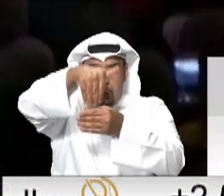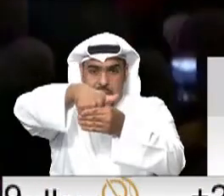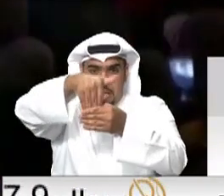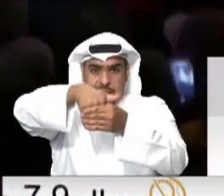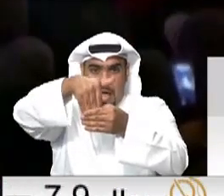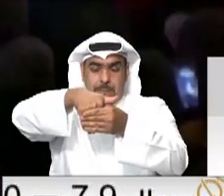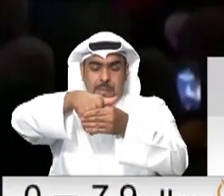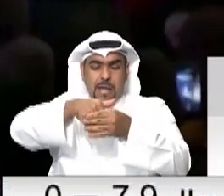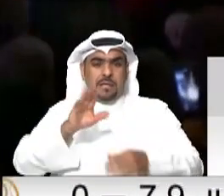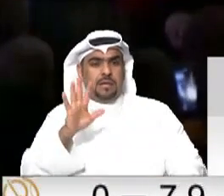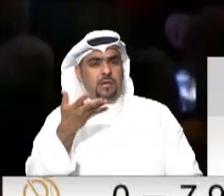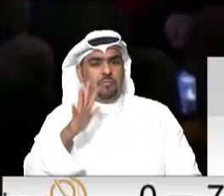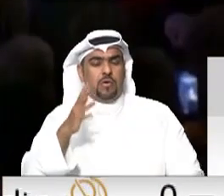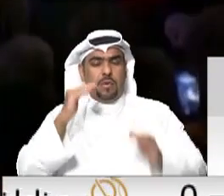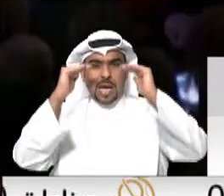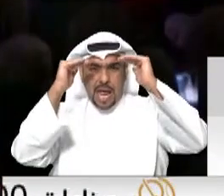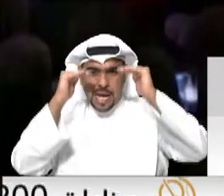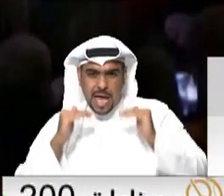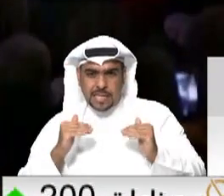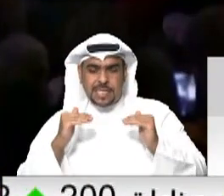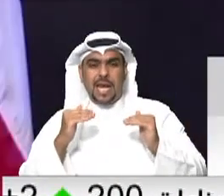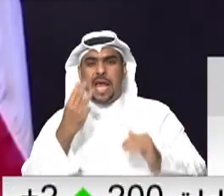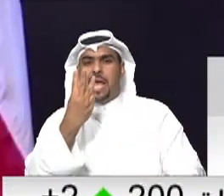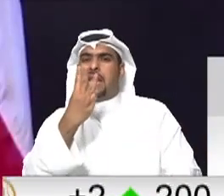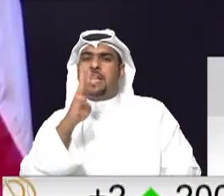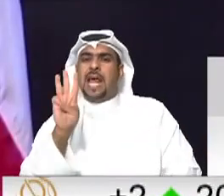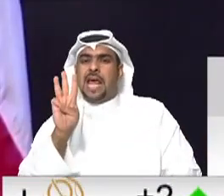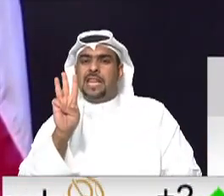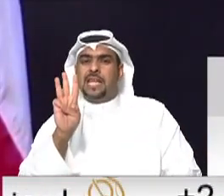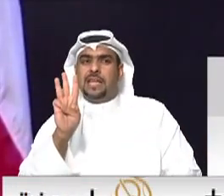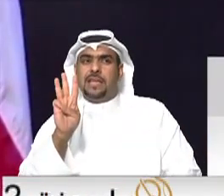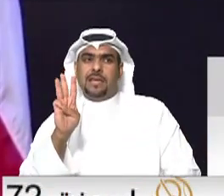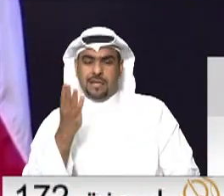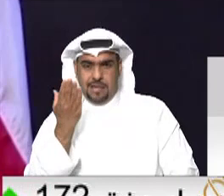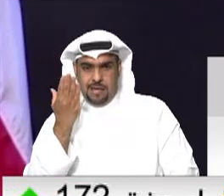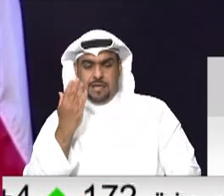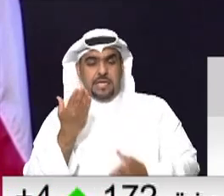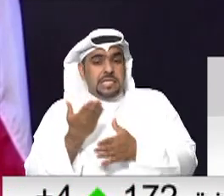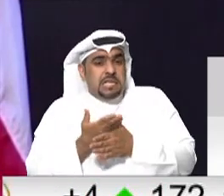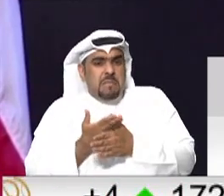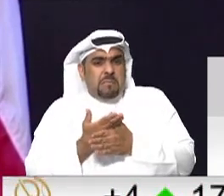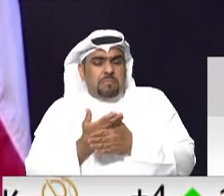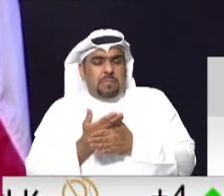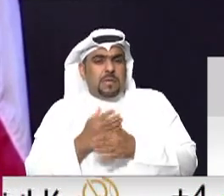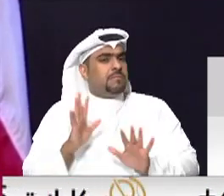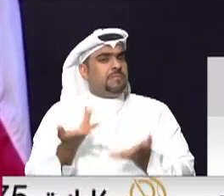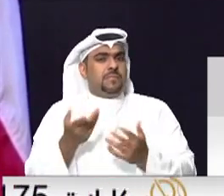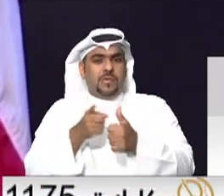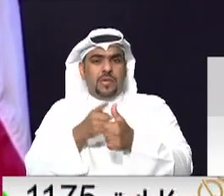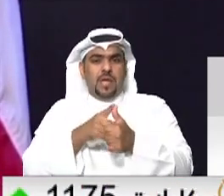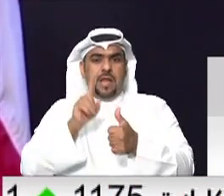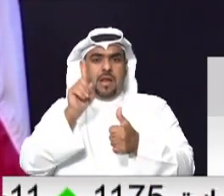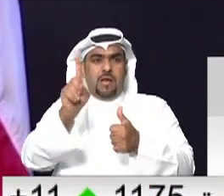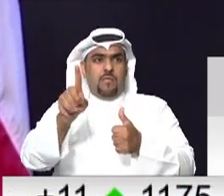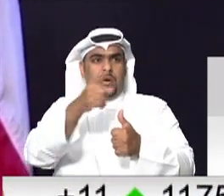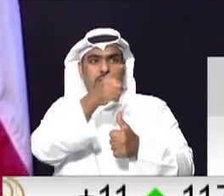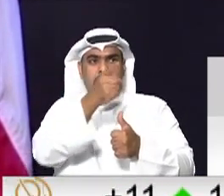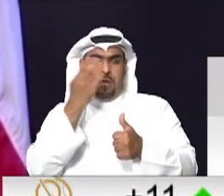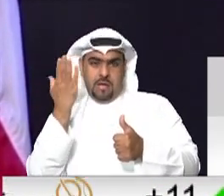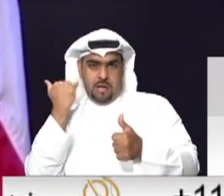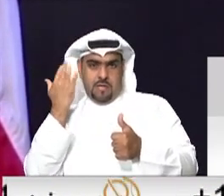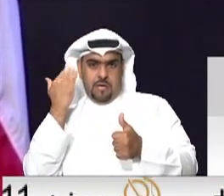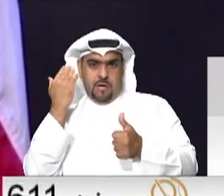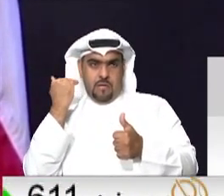تراجعا ب 30 نقطه مقارنه لترامب لاسباب متعدده ابرز غياب بحسب الراي العام